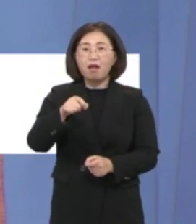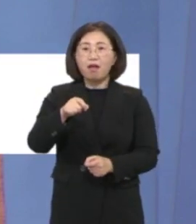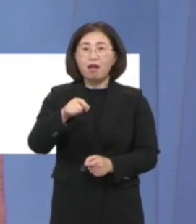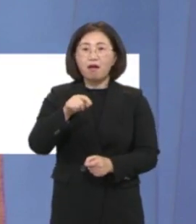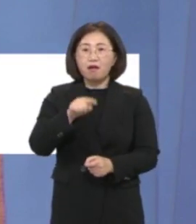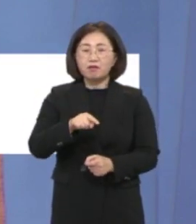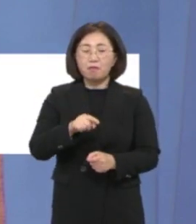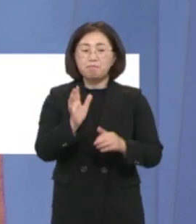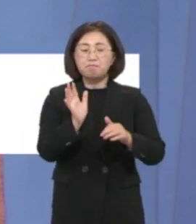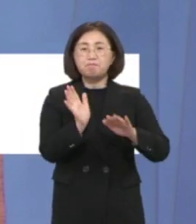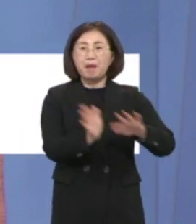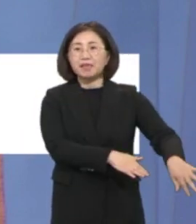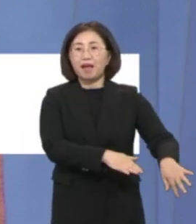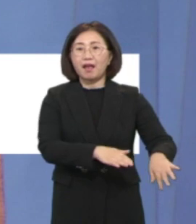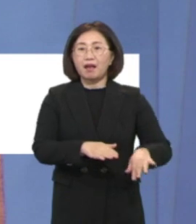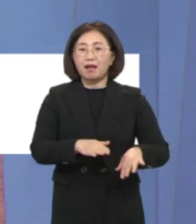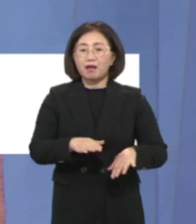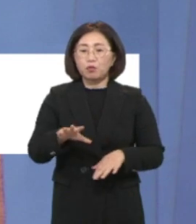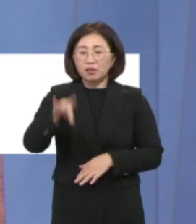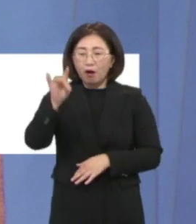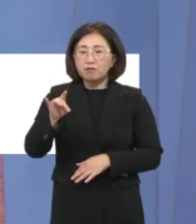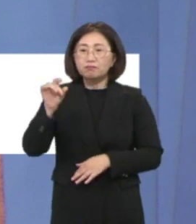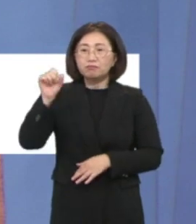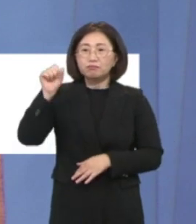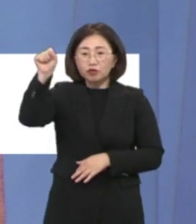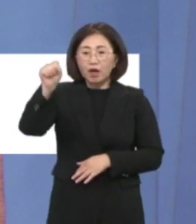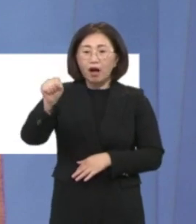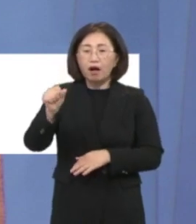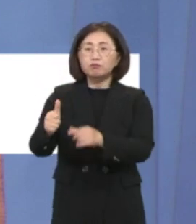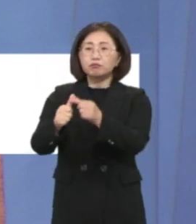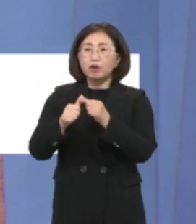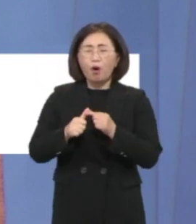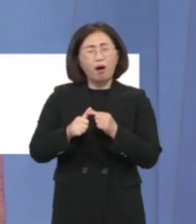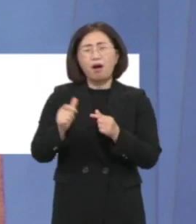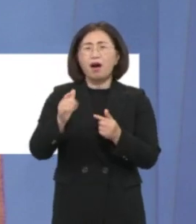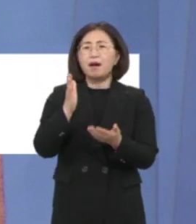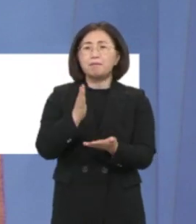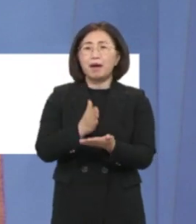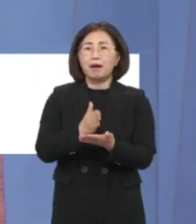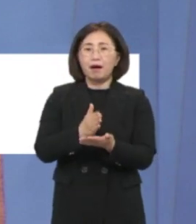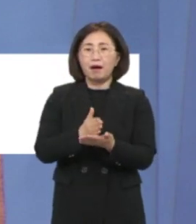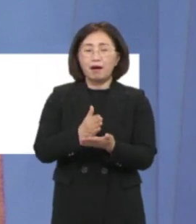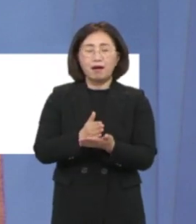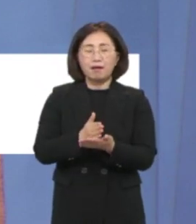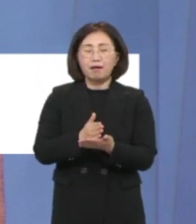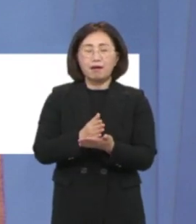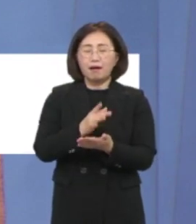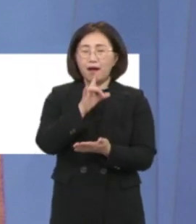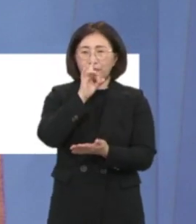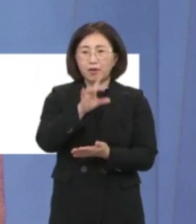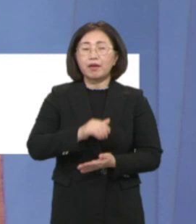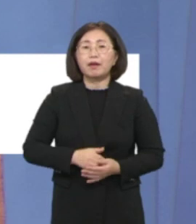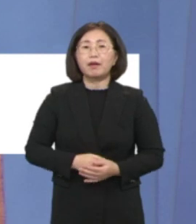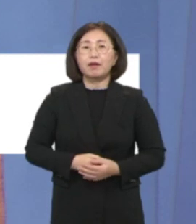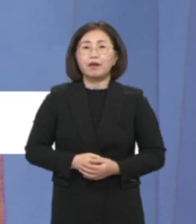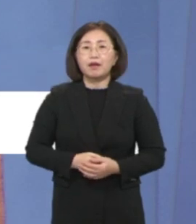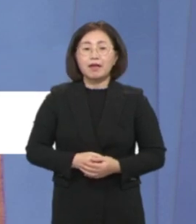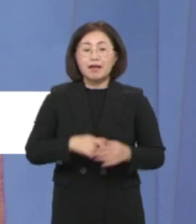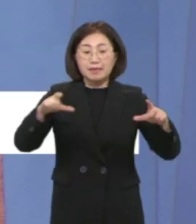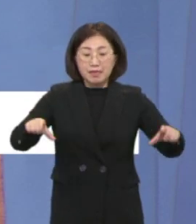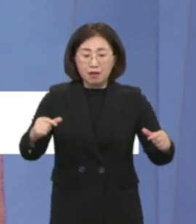초선이다 해서이다라고 하는 무슨 자원 배분의 차원에서 이거를 봐서는 안 된다고 생각됩니다.